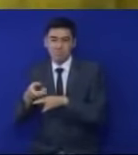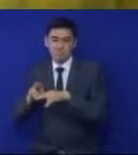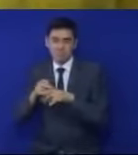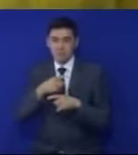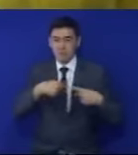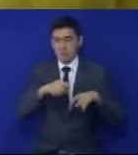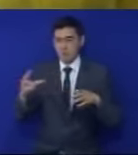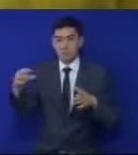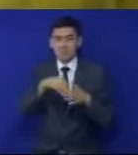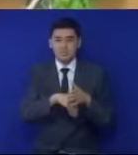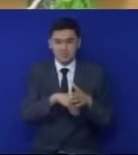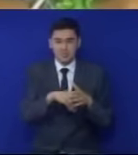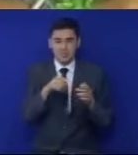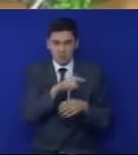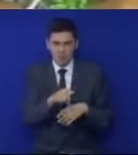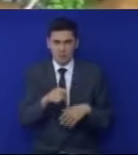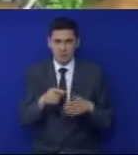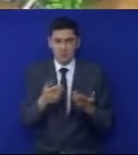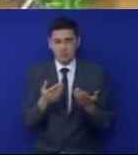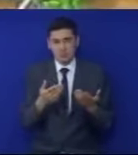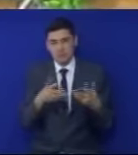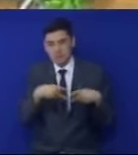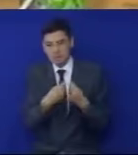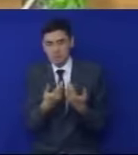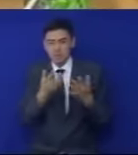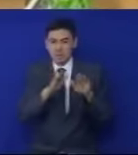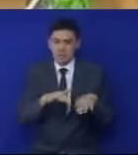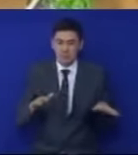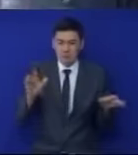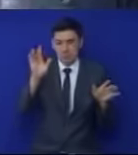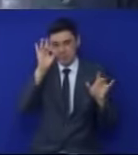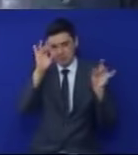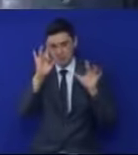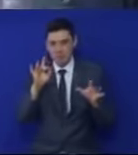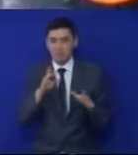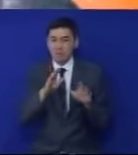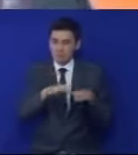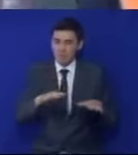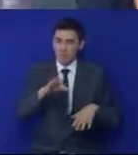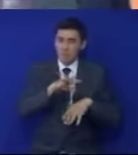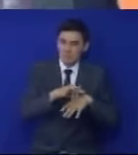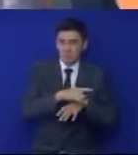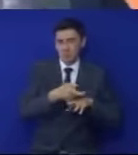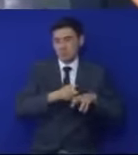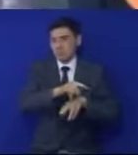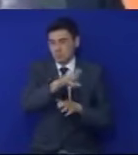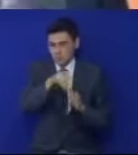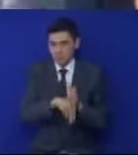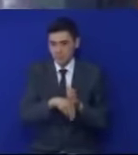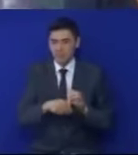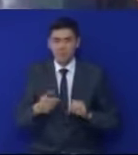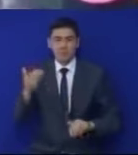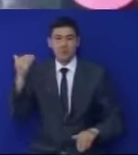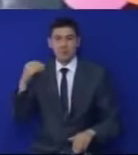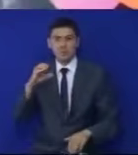жетім балалармен қатар күнкөрісі төмен жанұялардағы оқушыларды да қамтыған. Кезінде полигон, Семей